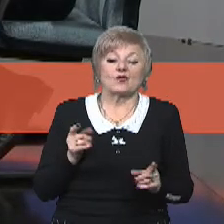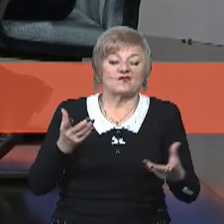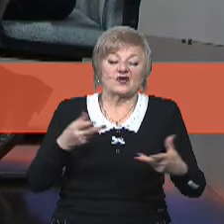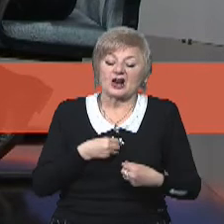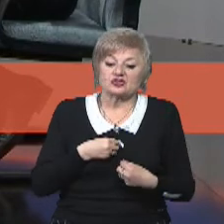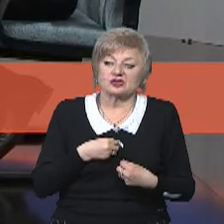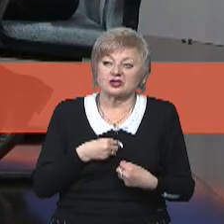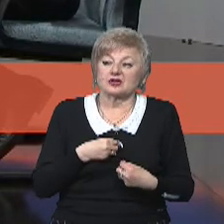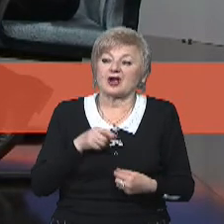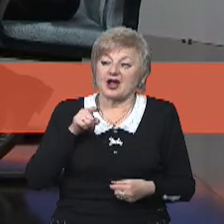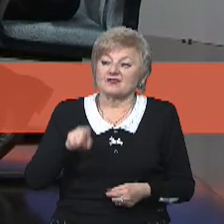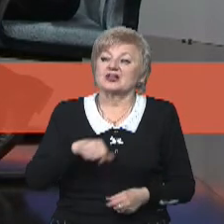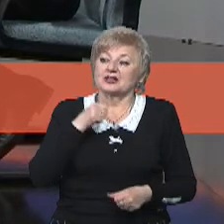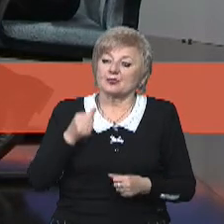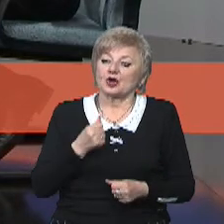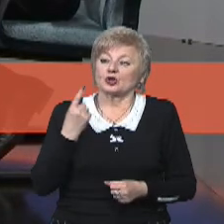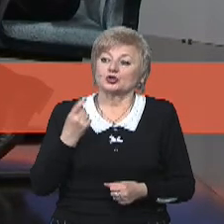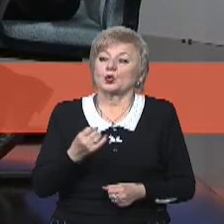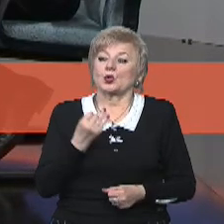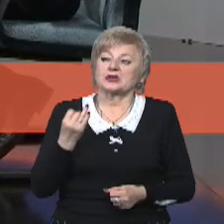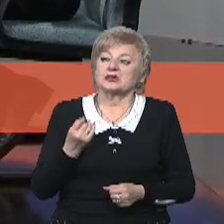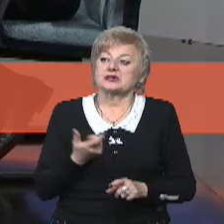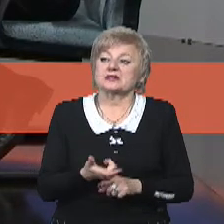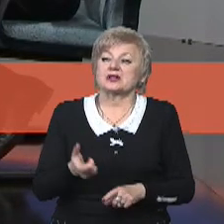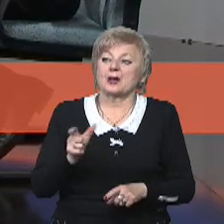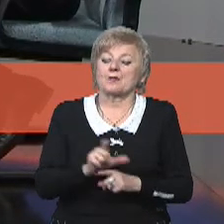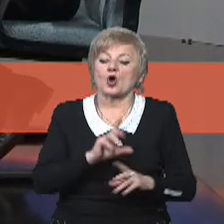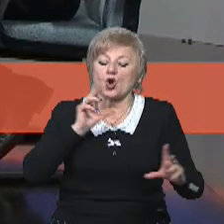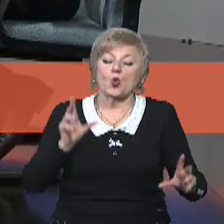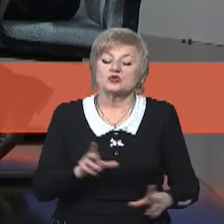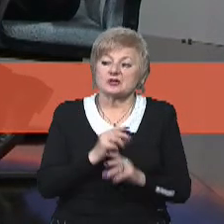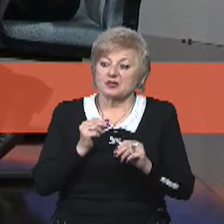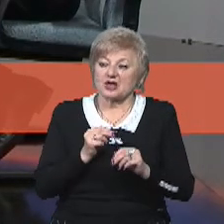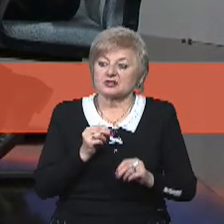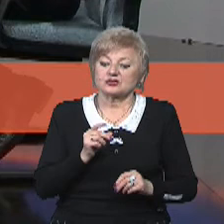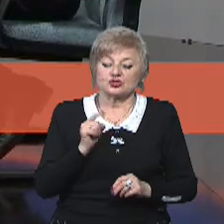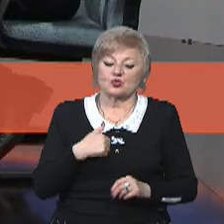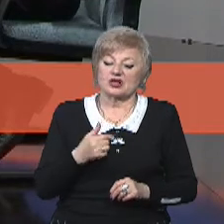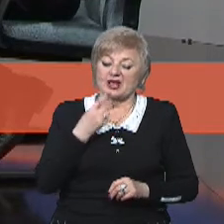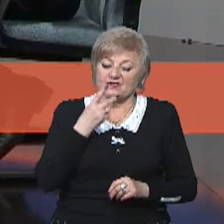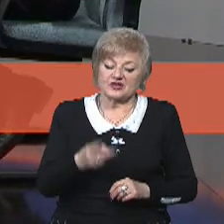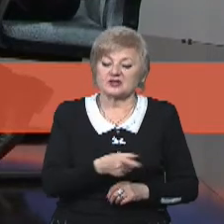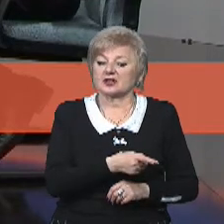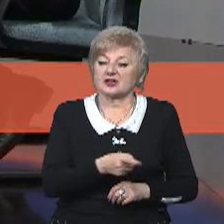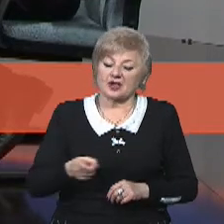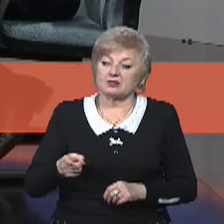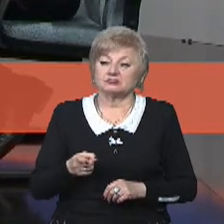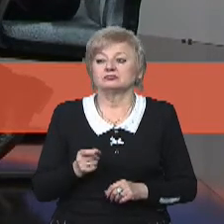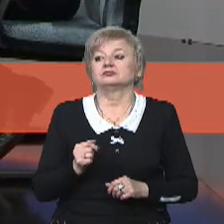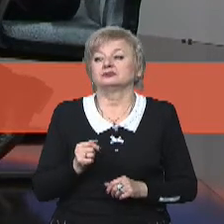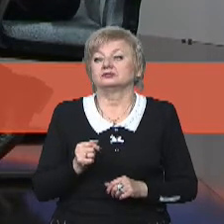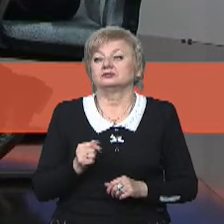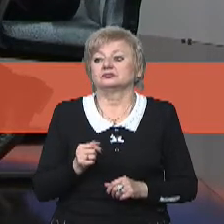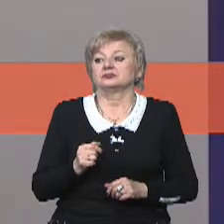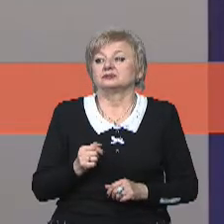Ну, цьогорічна експедиція – одна із найбільш успішніших тих, яких я бачила за свій час в експедиціях. Це